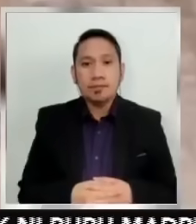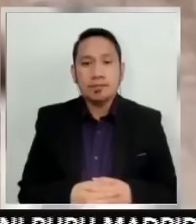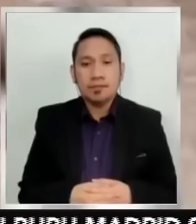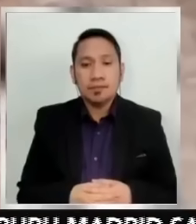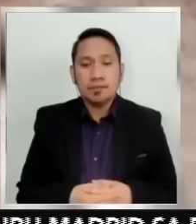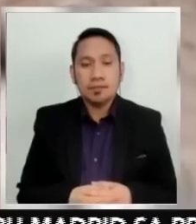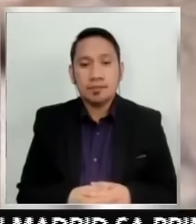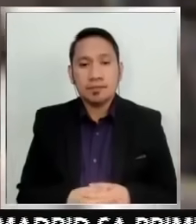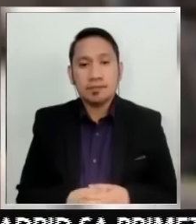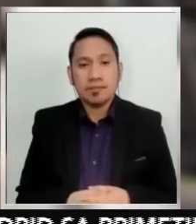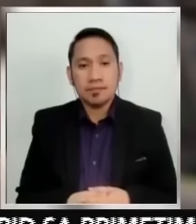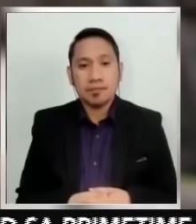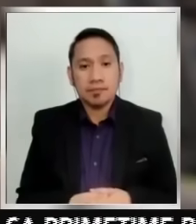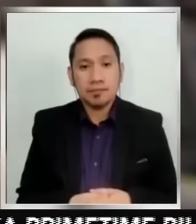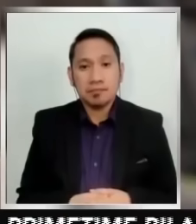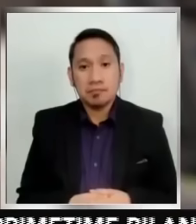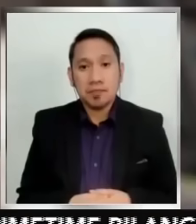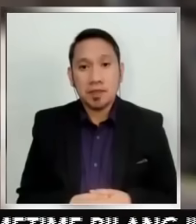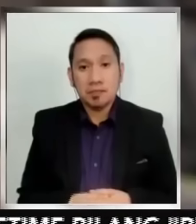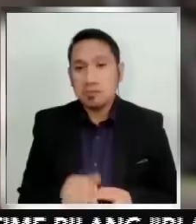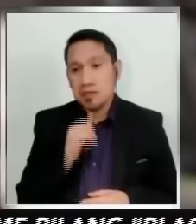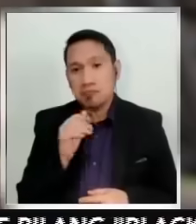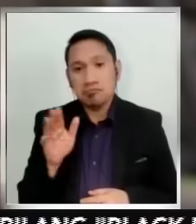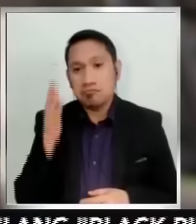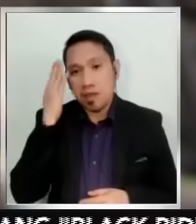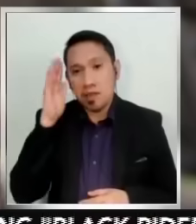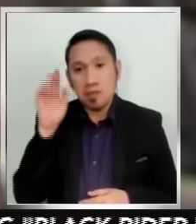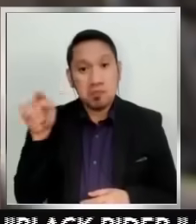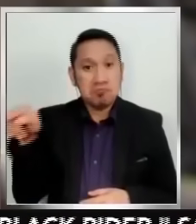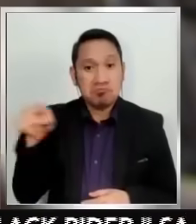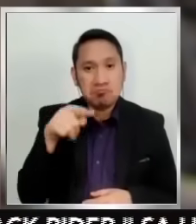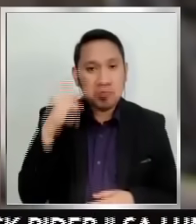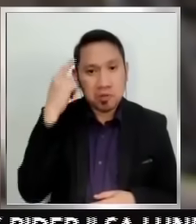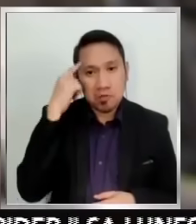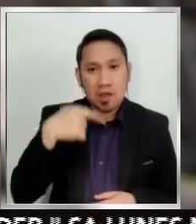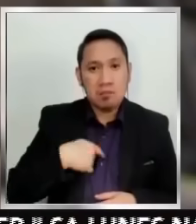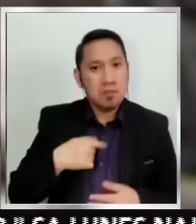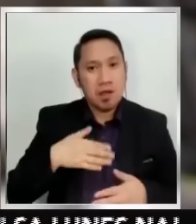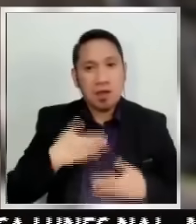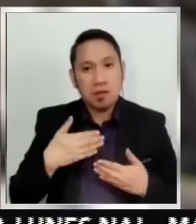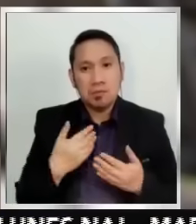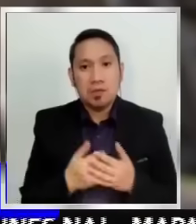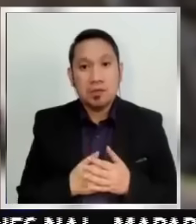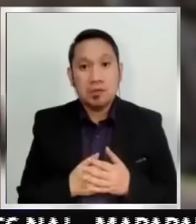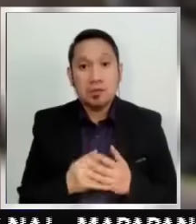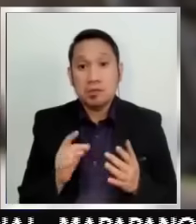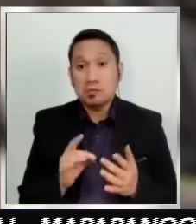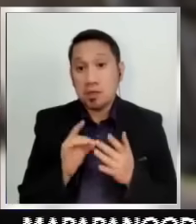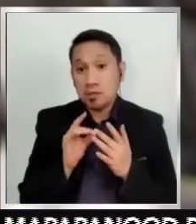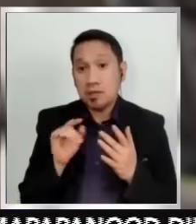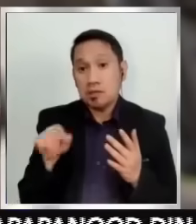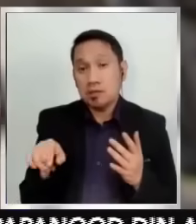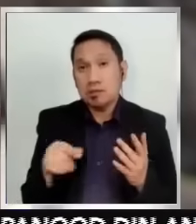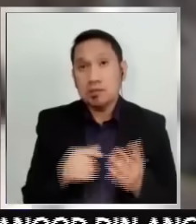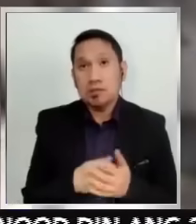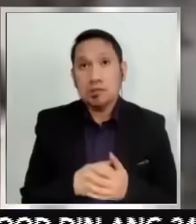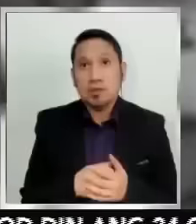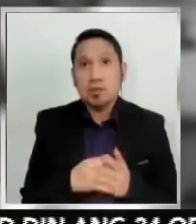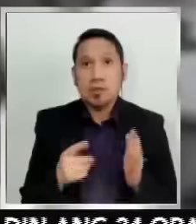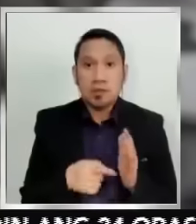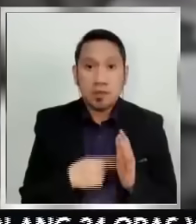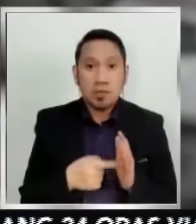Hindi nila nakalata, akala nila lagi ako masaya, ganyan. Lalo pagka minsan, maiyak ako.